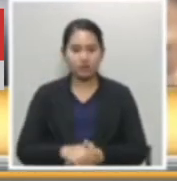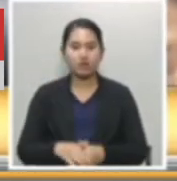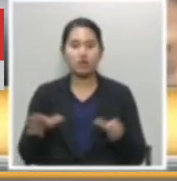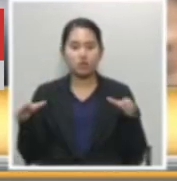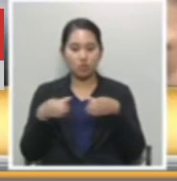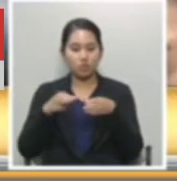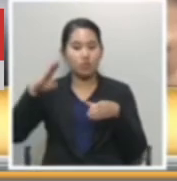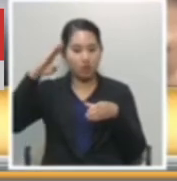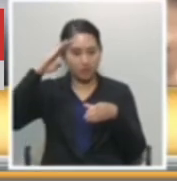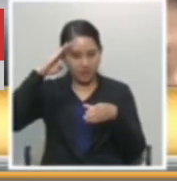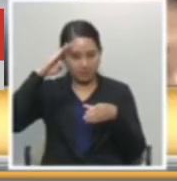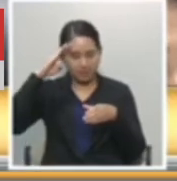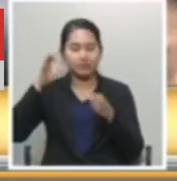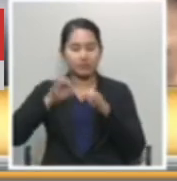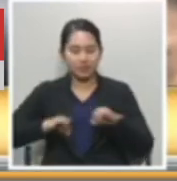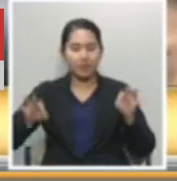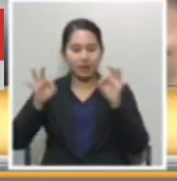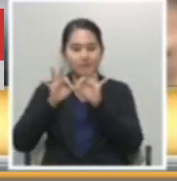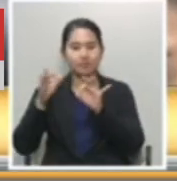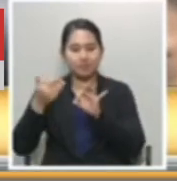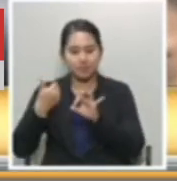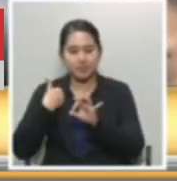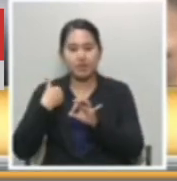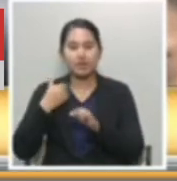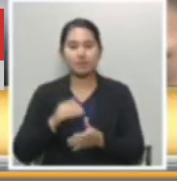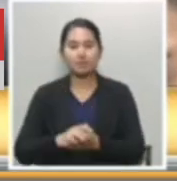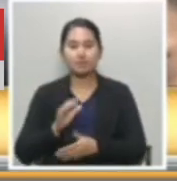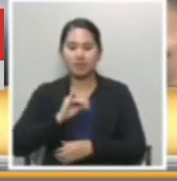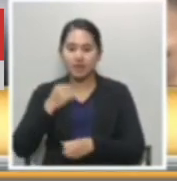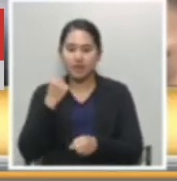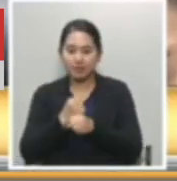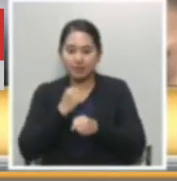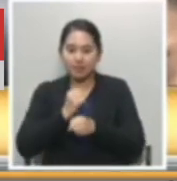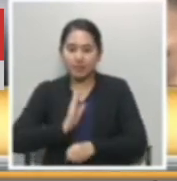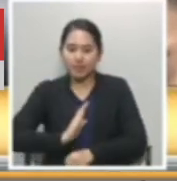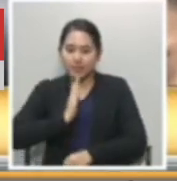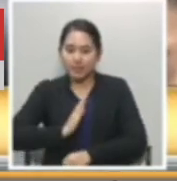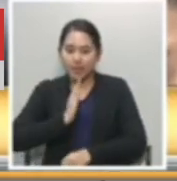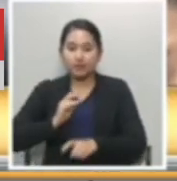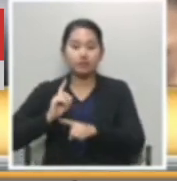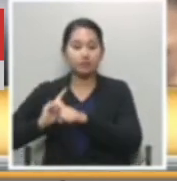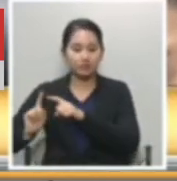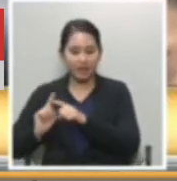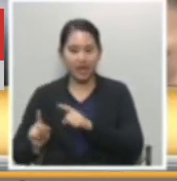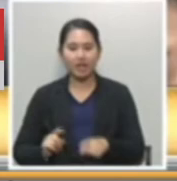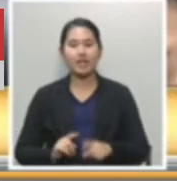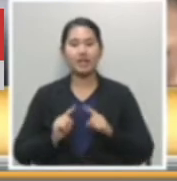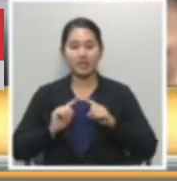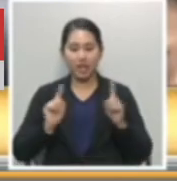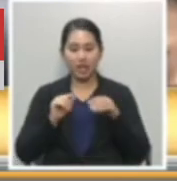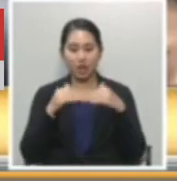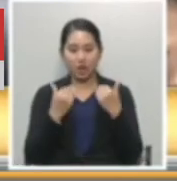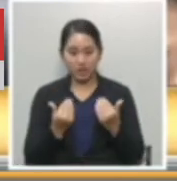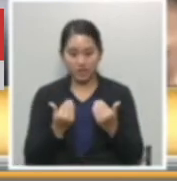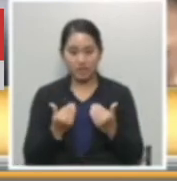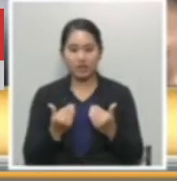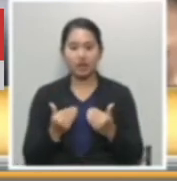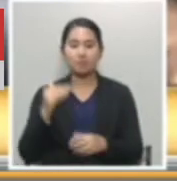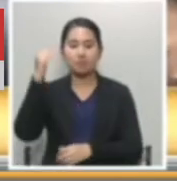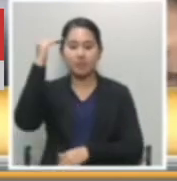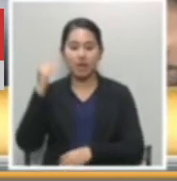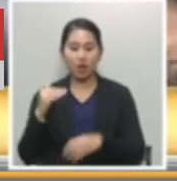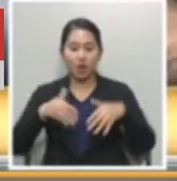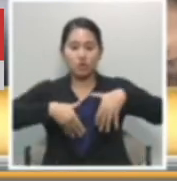เป็นนะครับบางเรื่องก็ต้องดำเนินการให้หรูหราสมเกียรติแต่ว่าขณะนี้ครับพี่น้องประชาชน